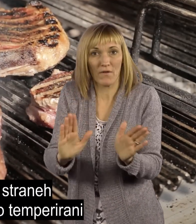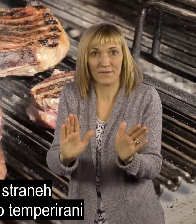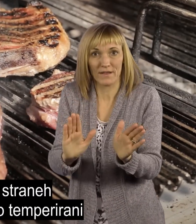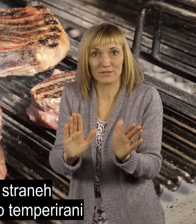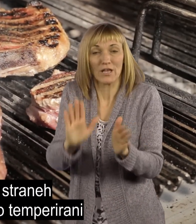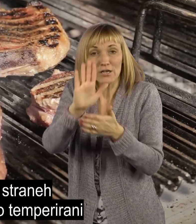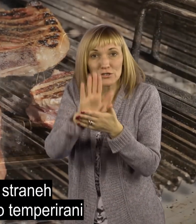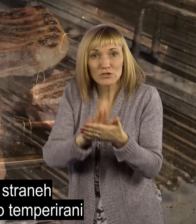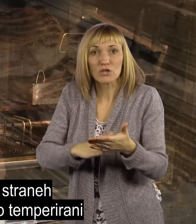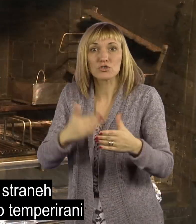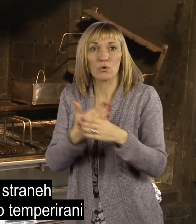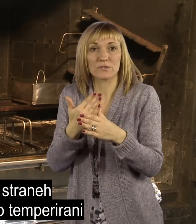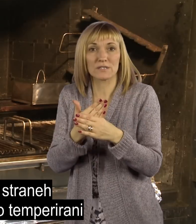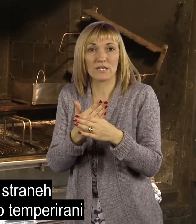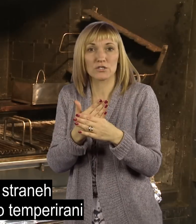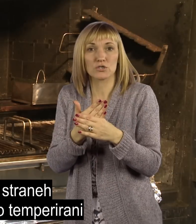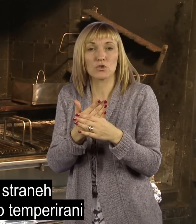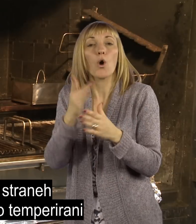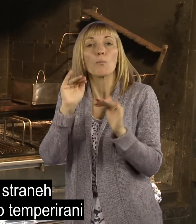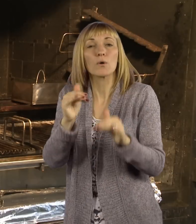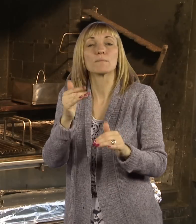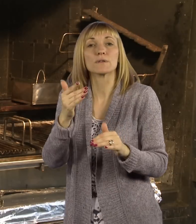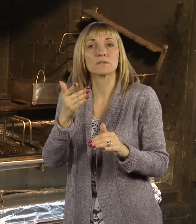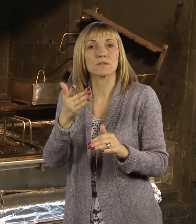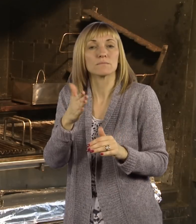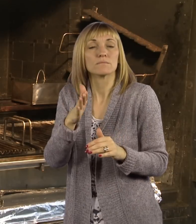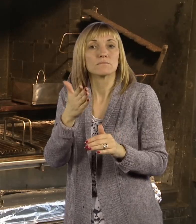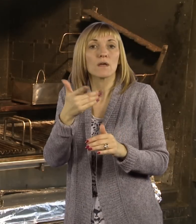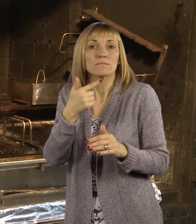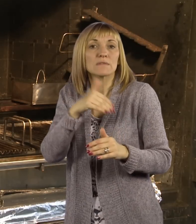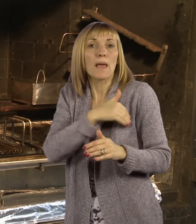in ustrezno sobno temperirani